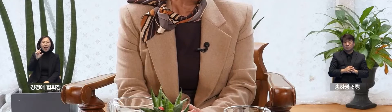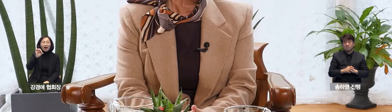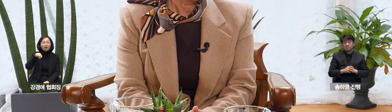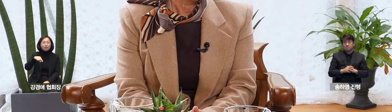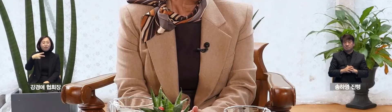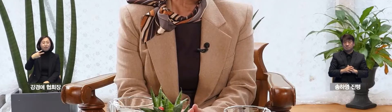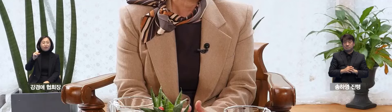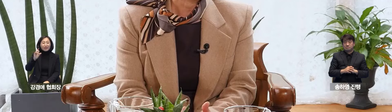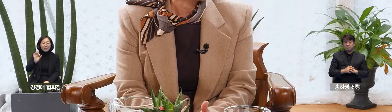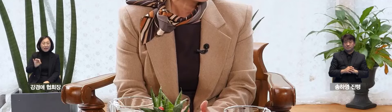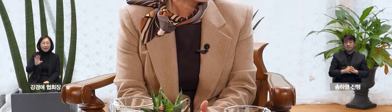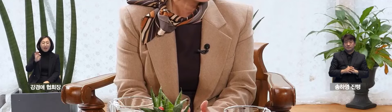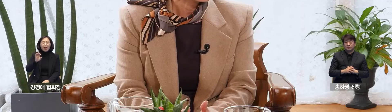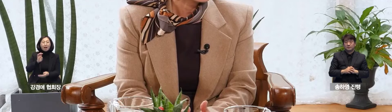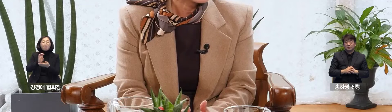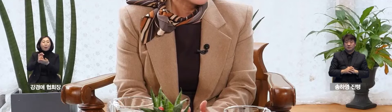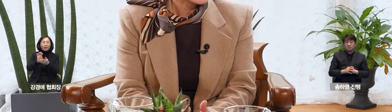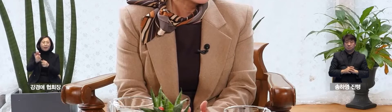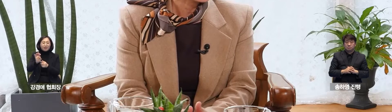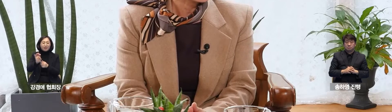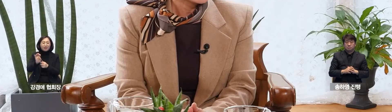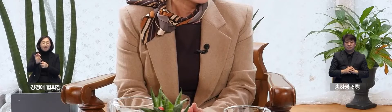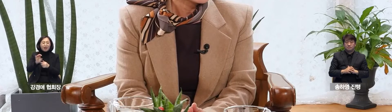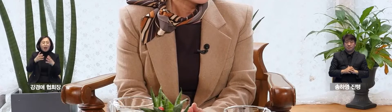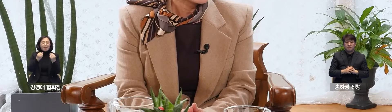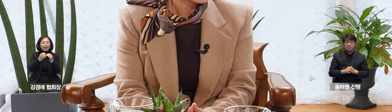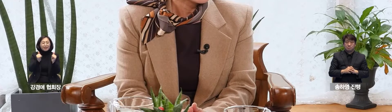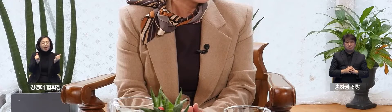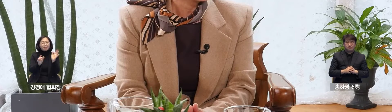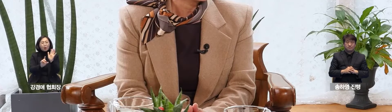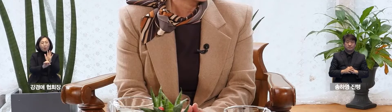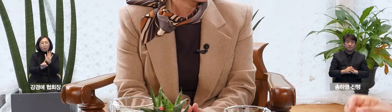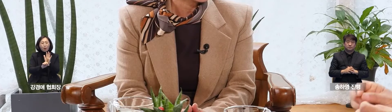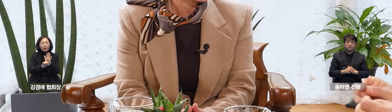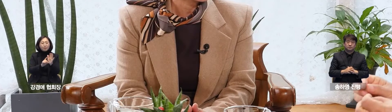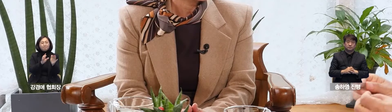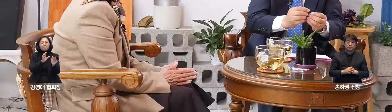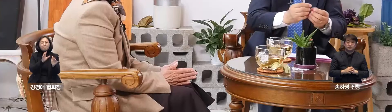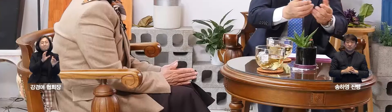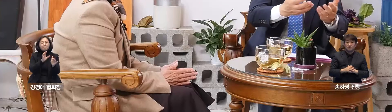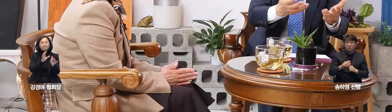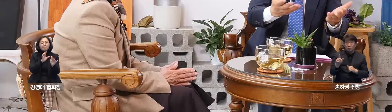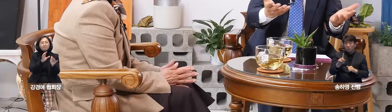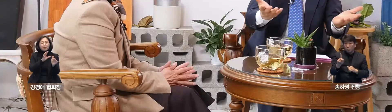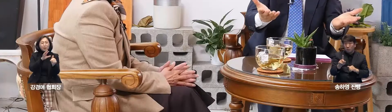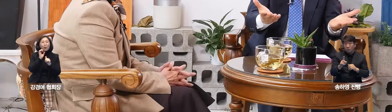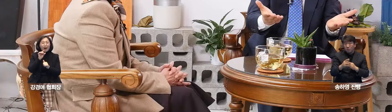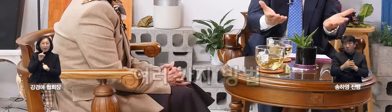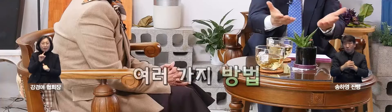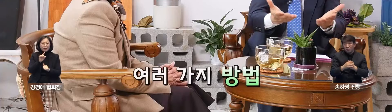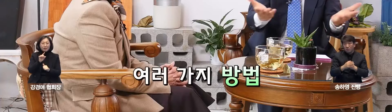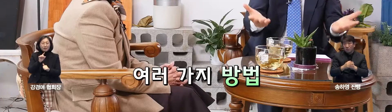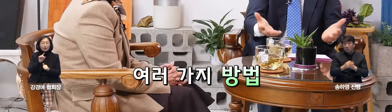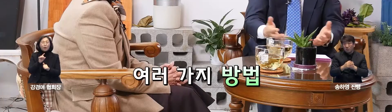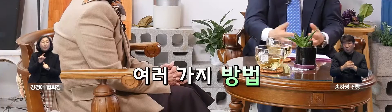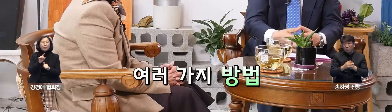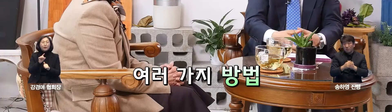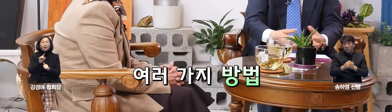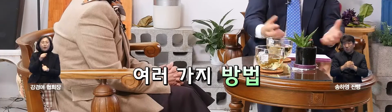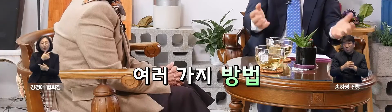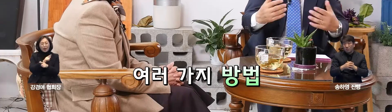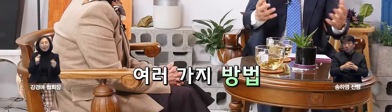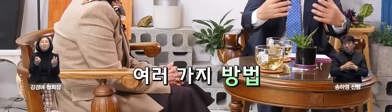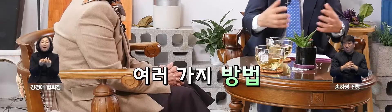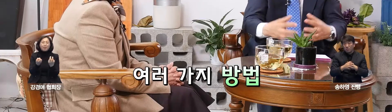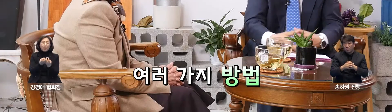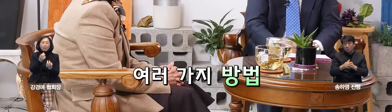걸 책 내시는 분들도 크라우드 펀딩도 또 하시는 그, 것도 같고 뭐 이게 여러 가지 방법이